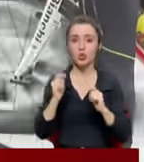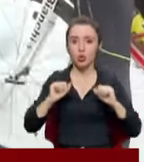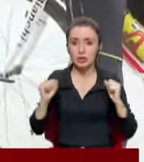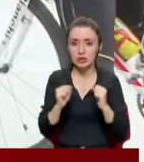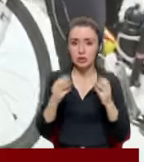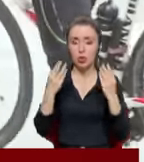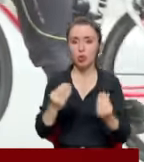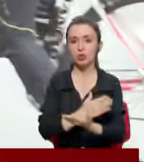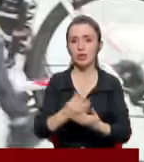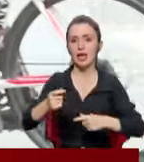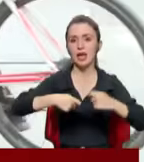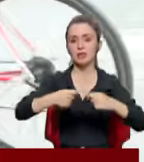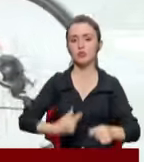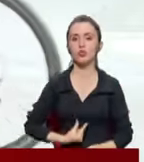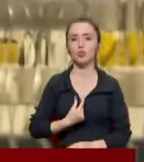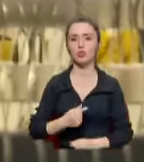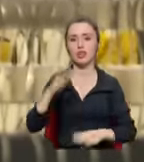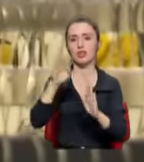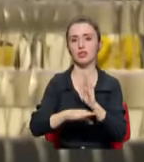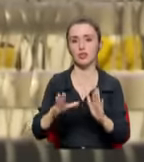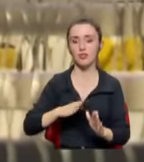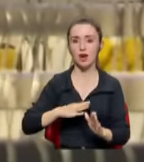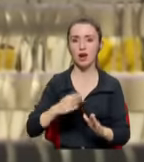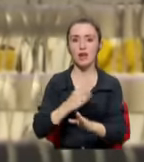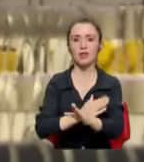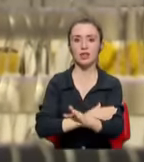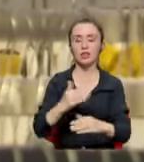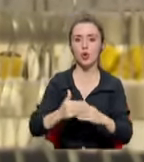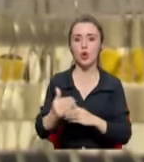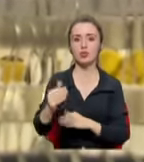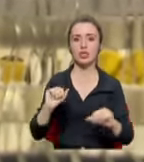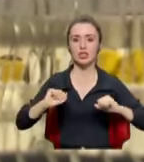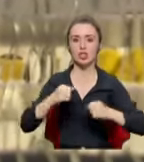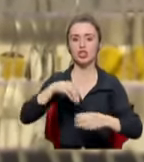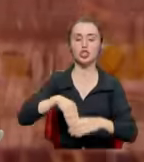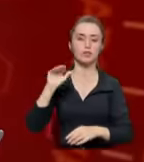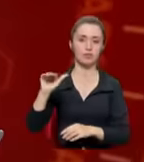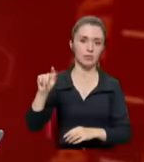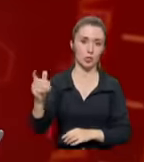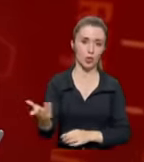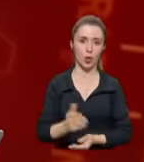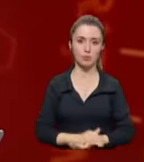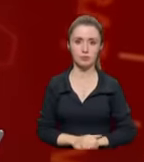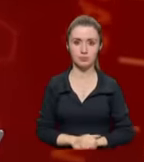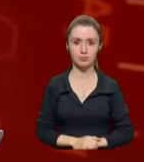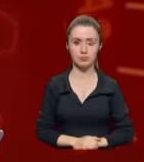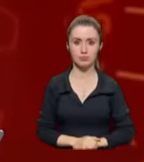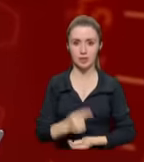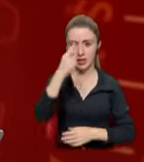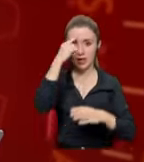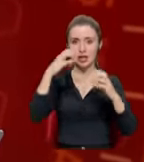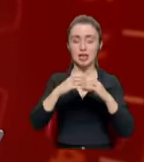esnaf umudunu indirimlere bağladı tüketiciye de önümüzdeki kış için çağrı yaptı Hint